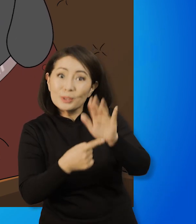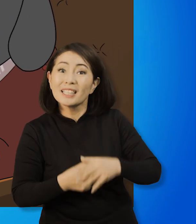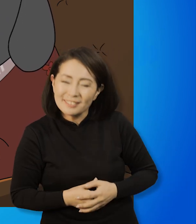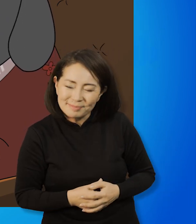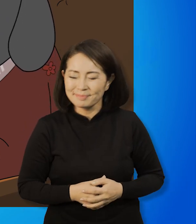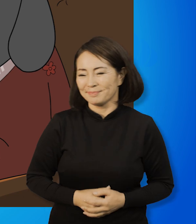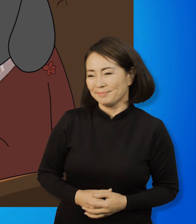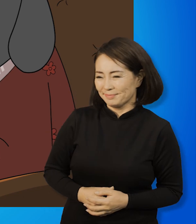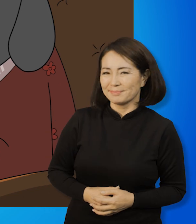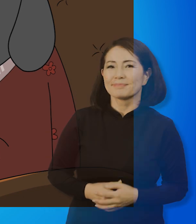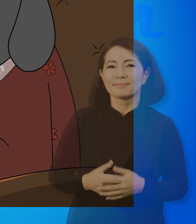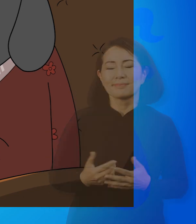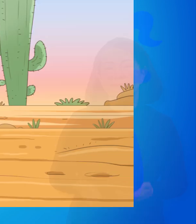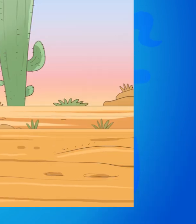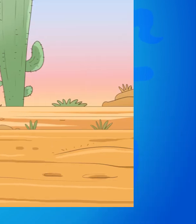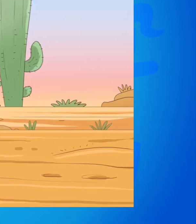бүгдээрээ үзье.